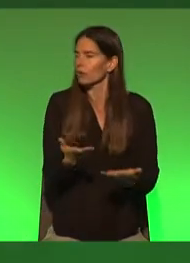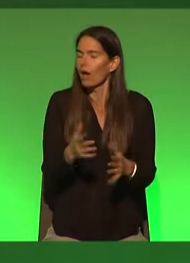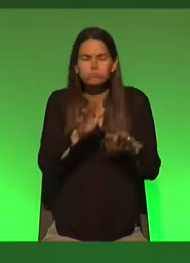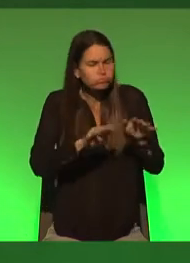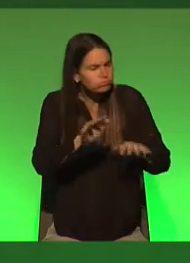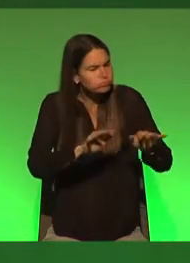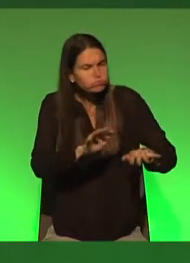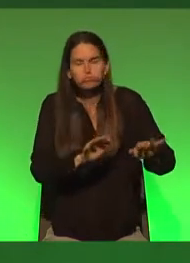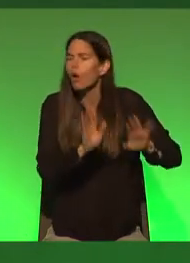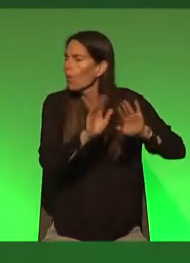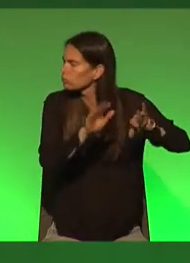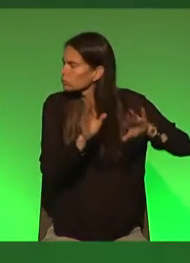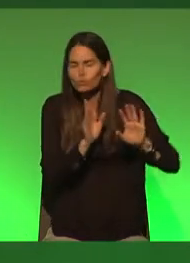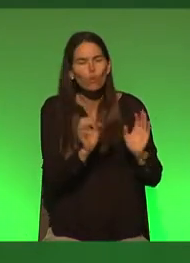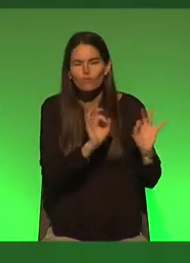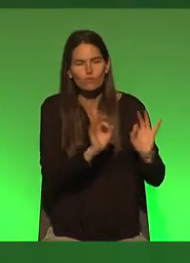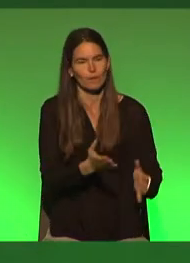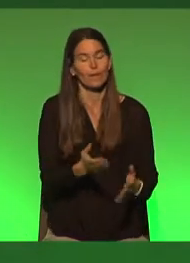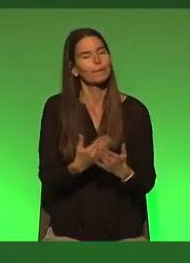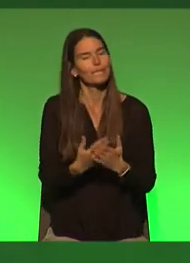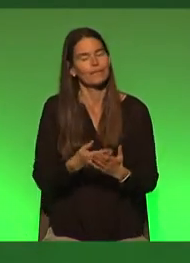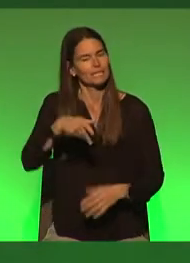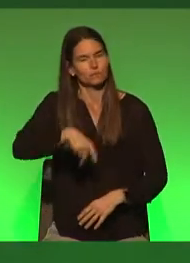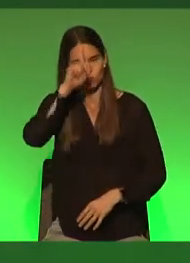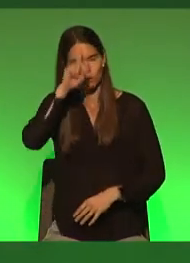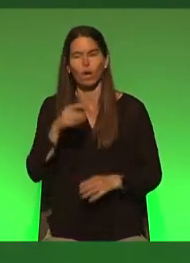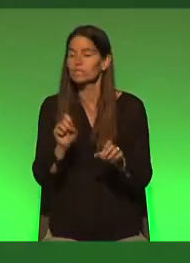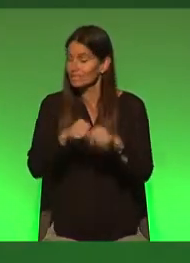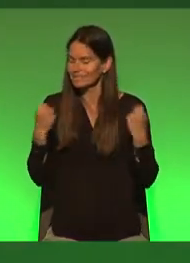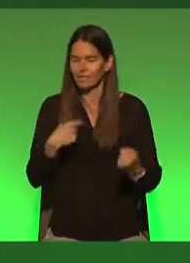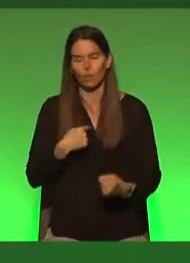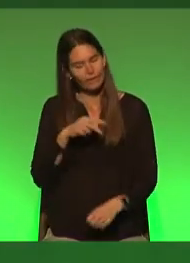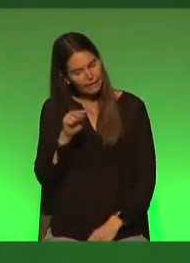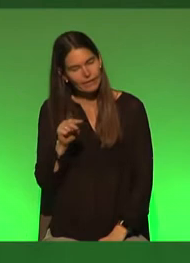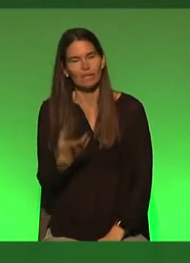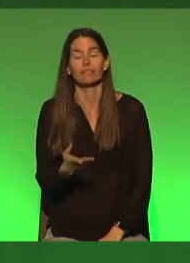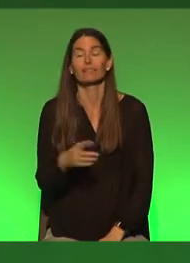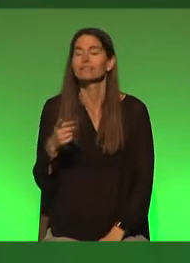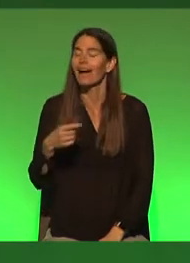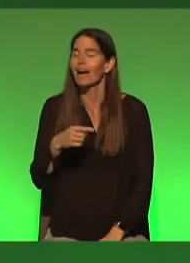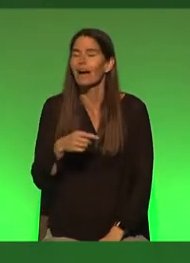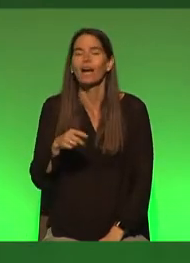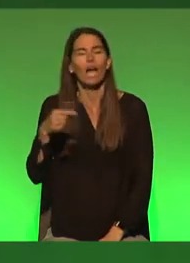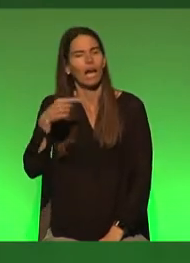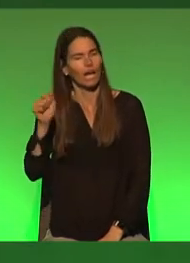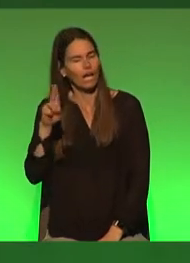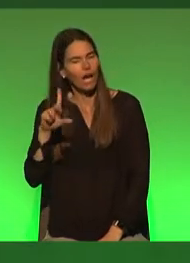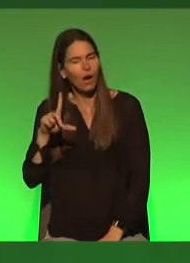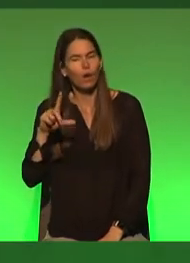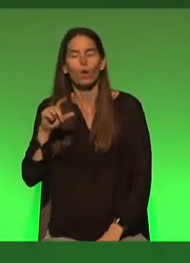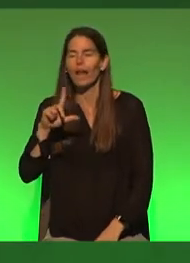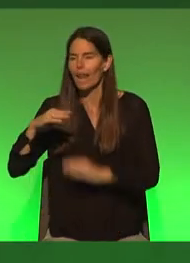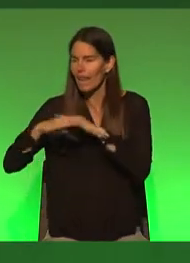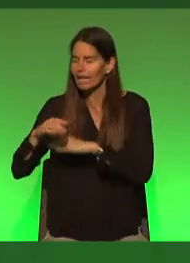irgendwie verklärt wird. Wenn ich in der Süddeutschen Zeitung lese, nach dem Vogelschiss, Hirnschiss von Gauland, man müsse ihn doch jetzt mal in